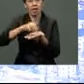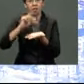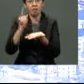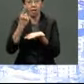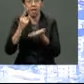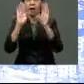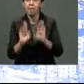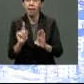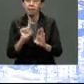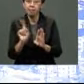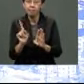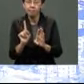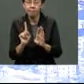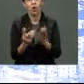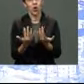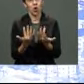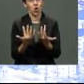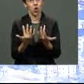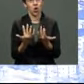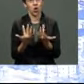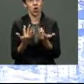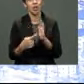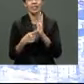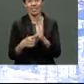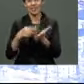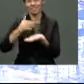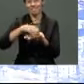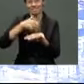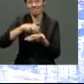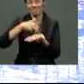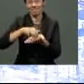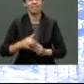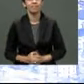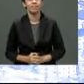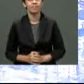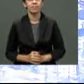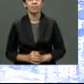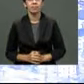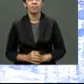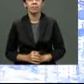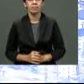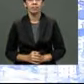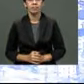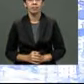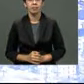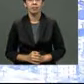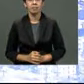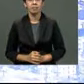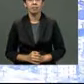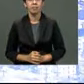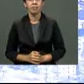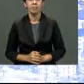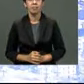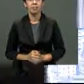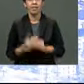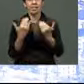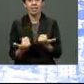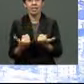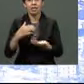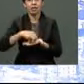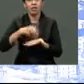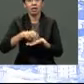อย่างไรอะไรนั้นเดี๋ยวจะได้นำเรียนตอนช่วงท้ายรายการอีกทีนะครับมาเรื่องของการรายงานสถาน